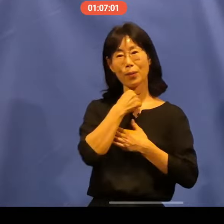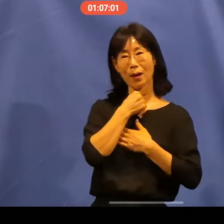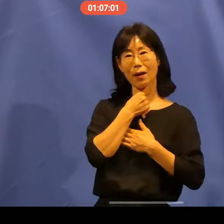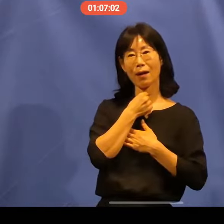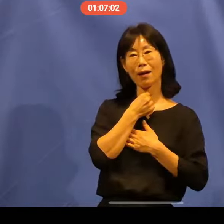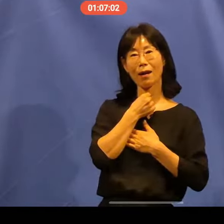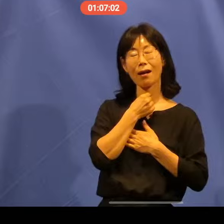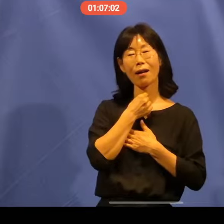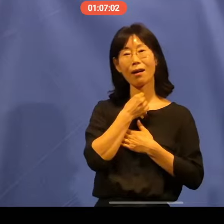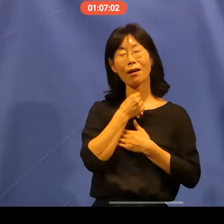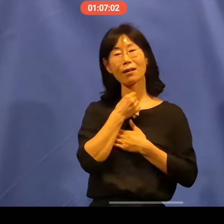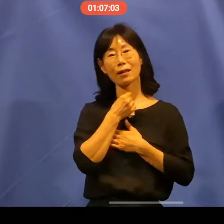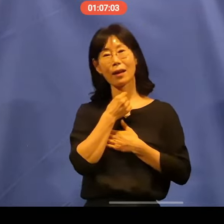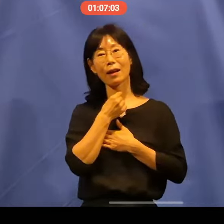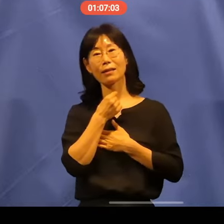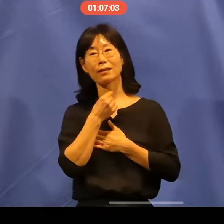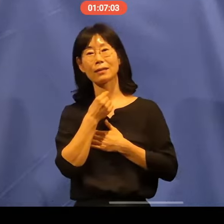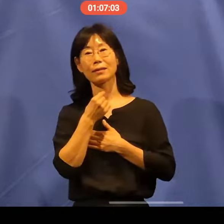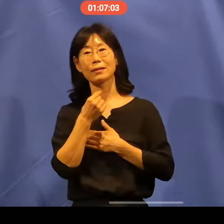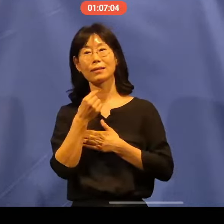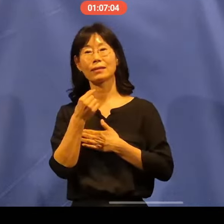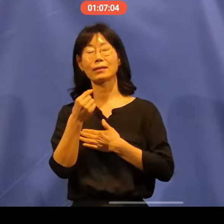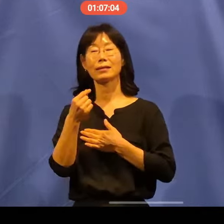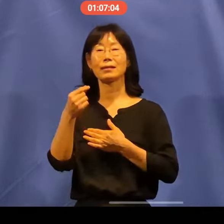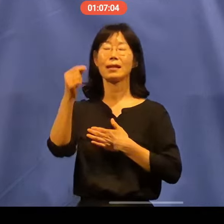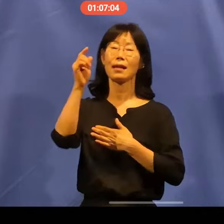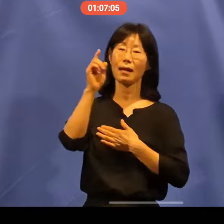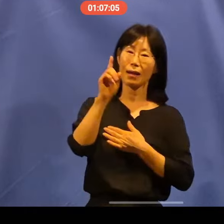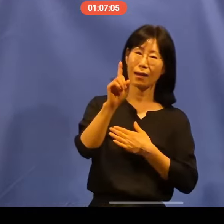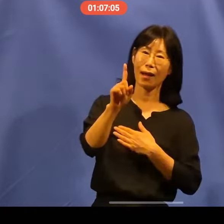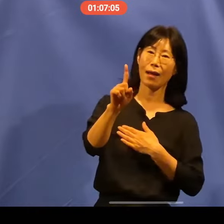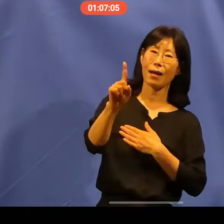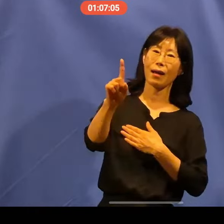내가 원하는